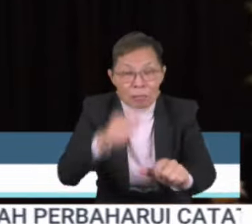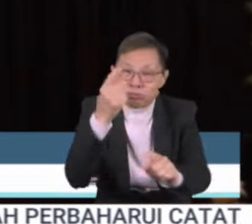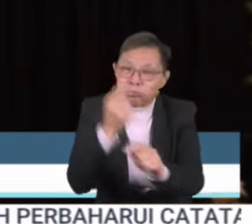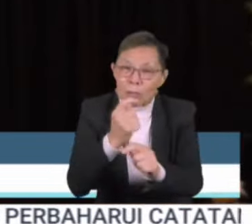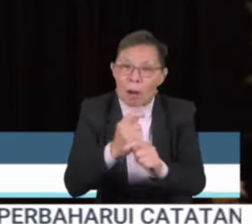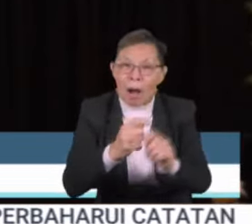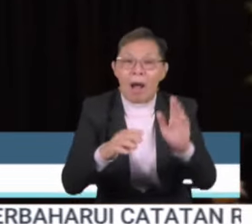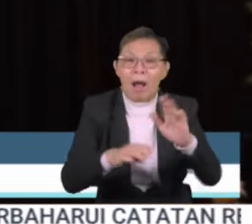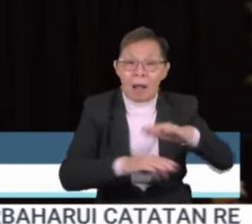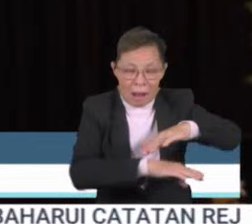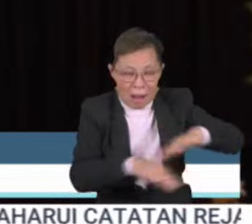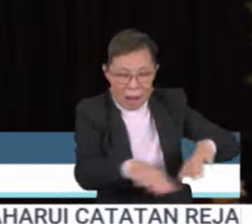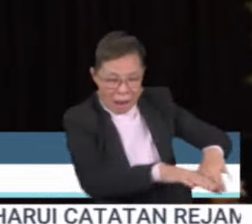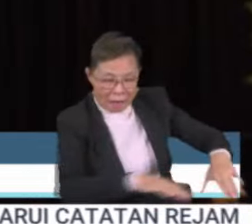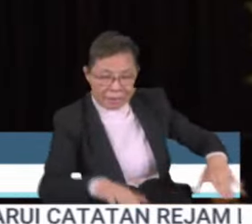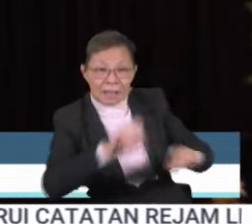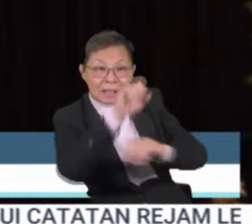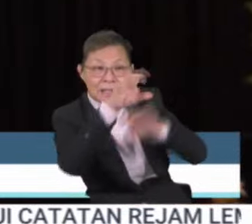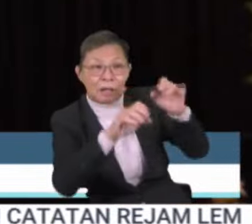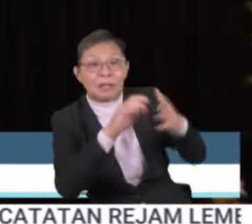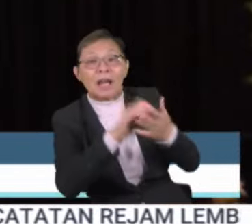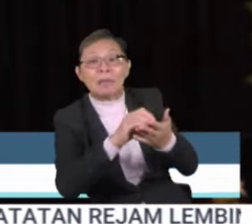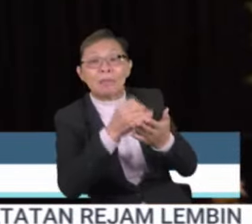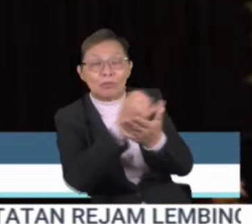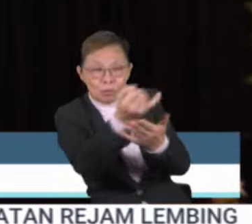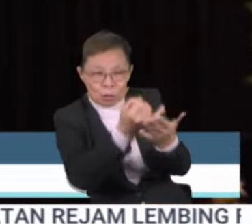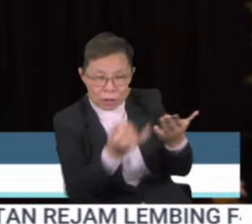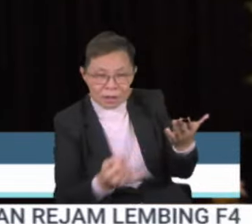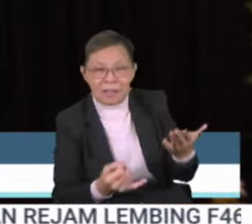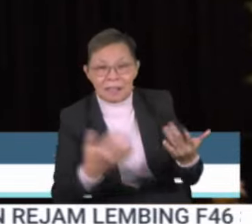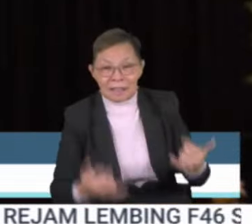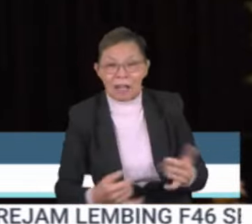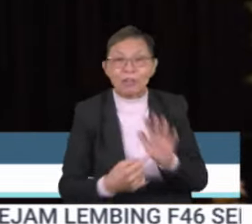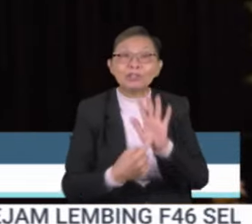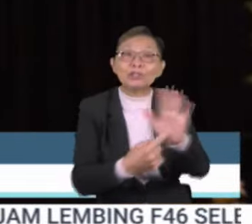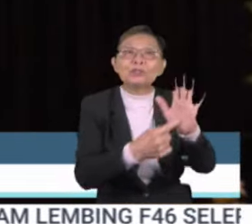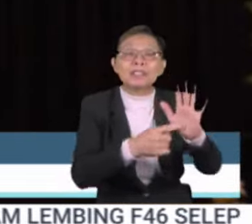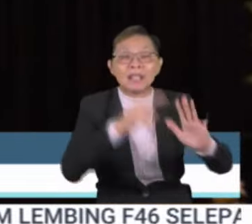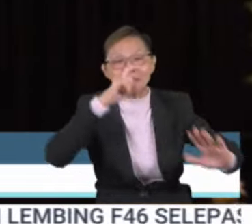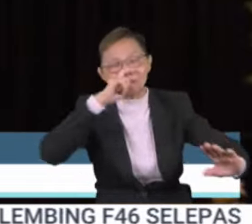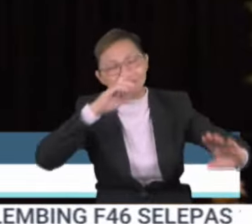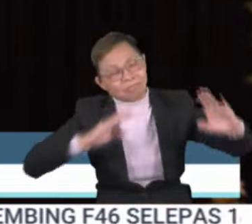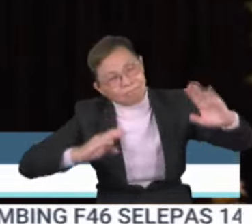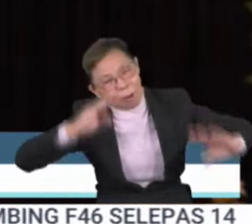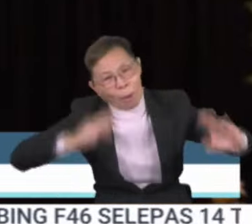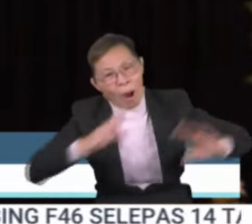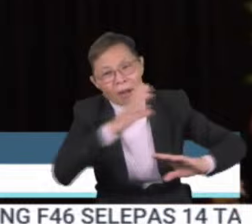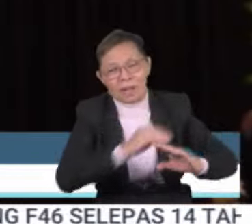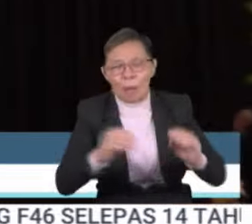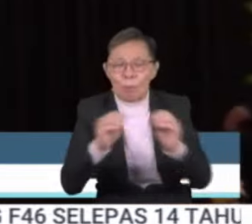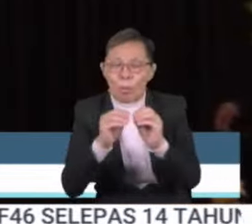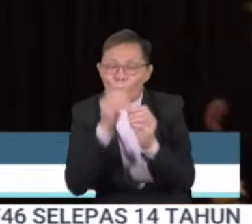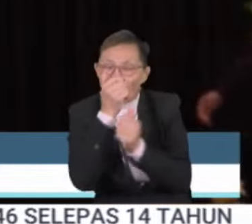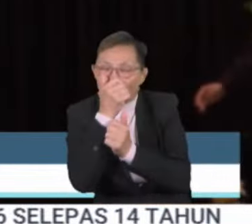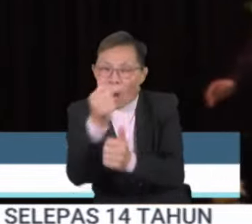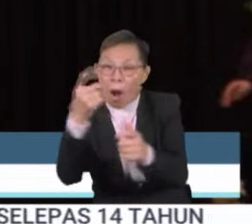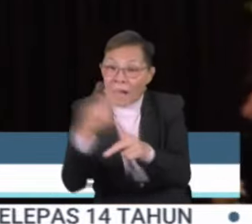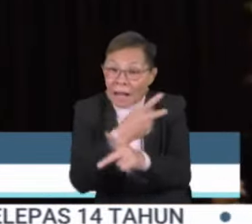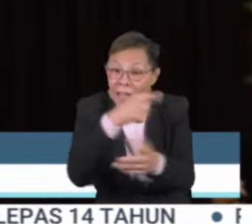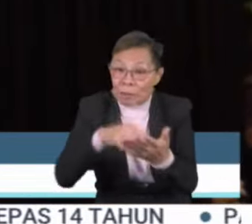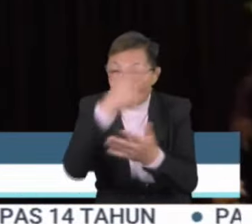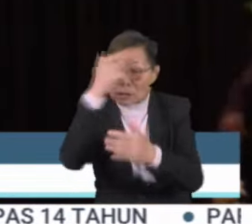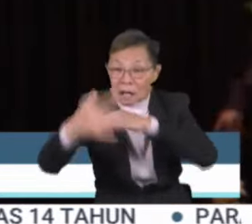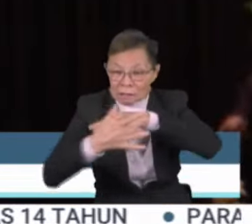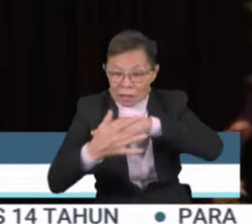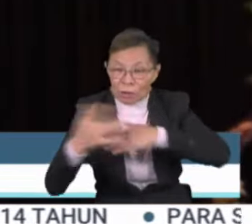latar hias itu dalam bentuk lukisan. Tapi kali ini ditampur dengan animasi dan sebagainya. Dan tentunya akan lebih menarik pada kali ini kerana